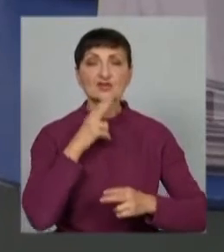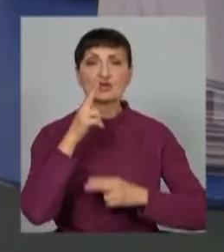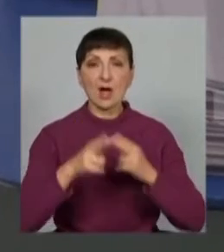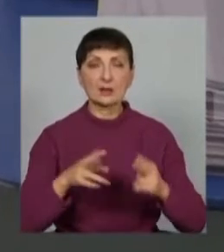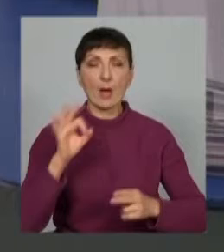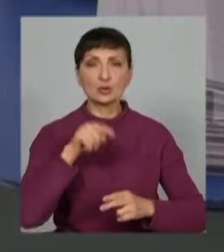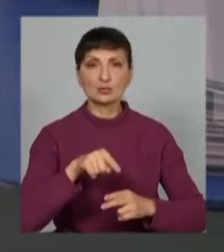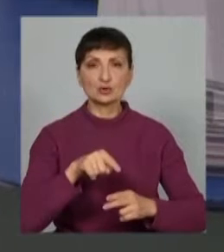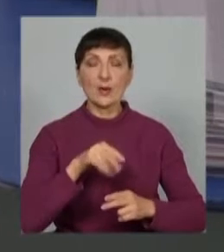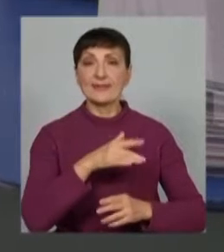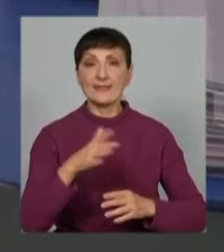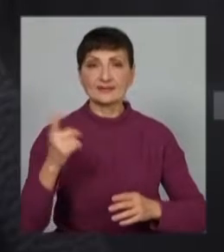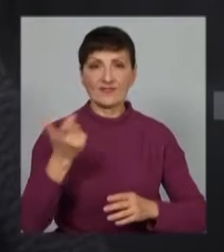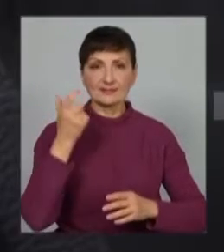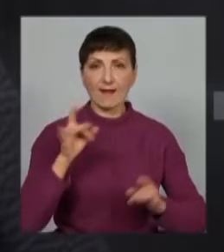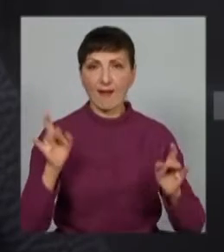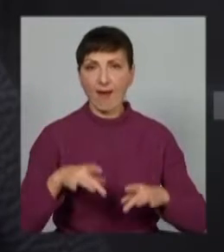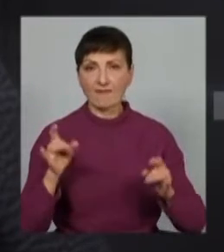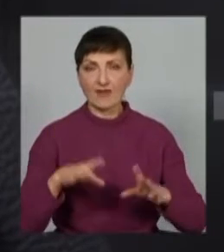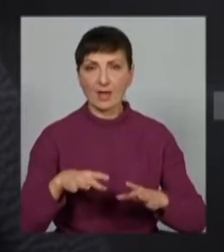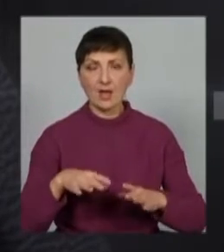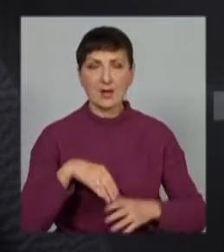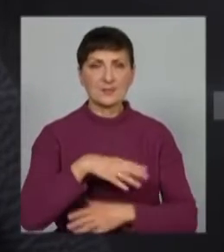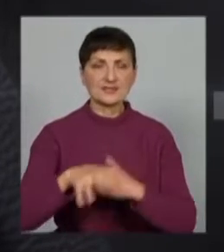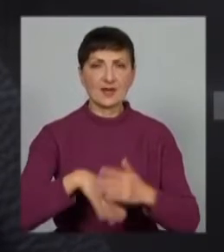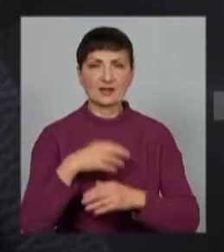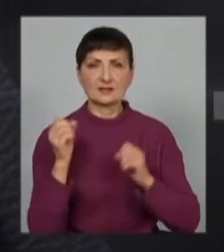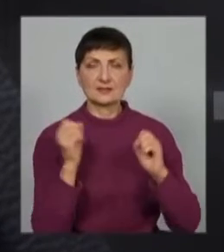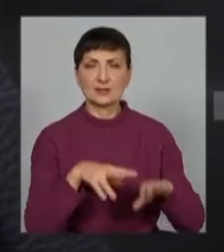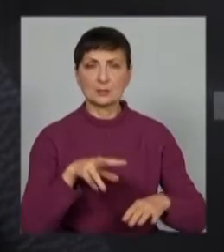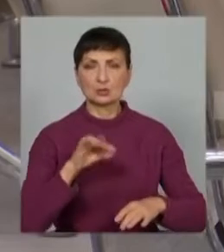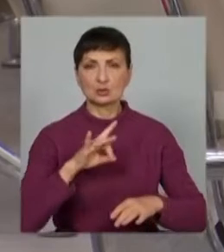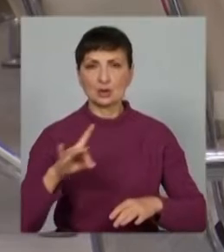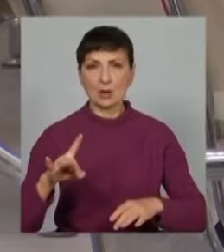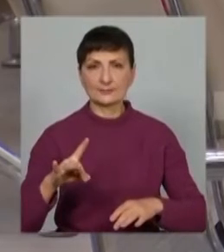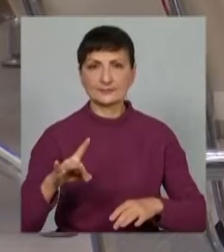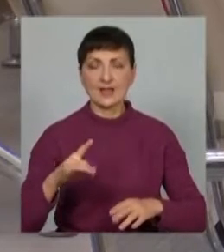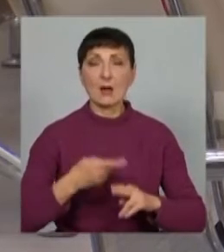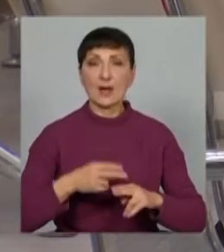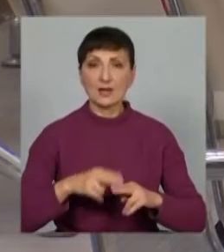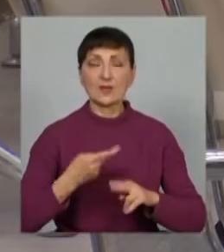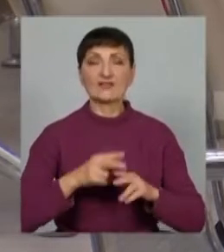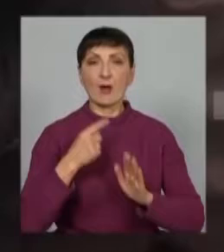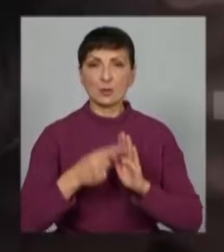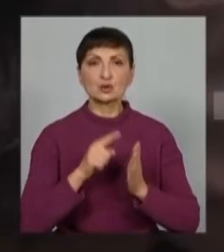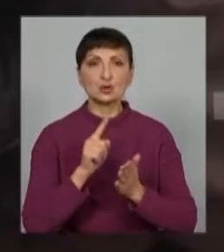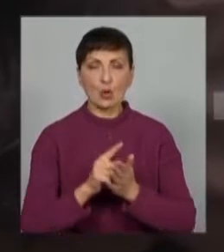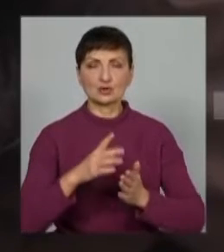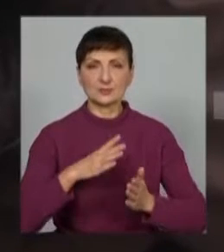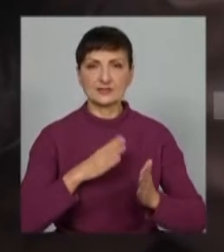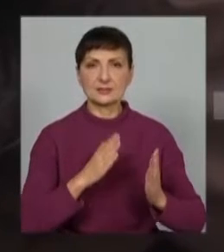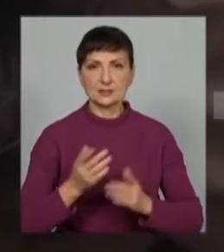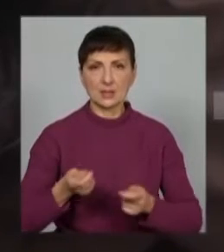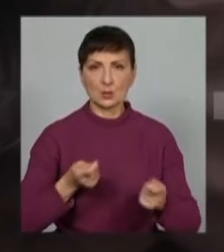жалобы о том, что некоторые владельцы кафе и ресторанов беспорядочно оставляют после себя отходы. Поэтому этот вопрос должен быть